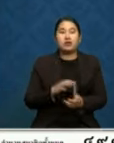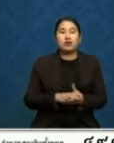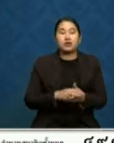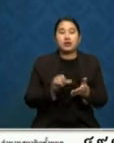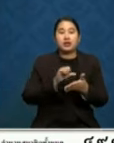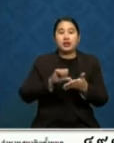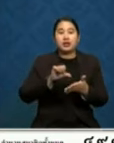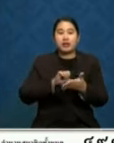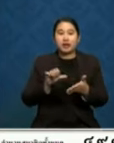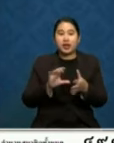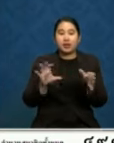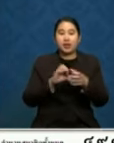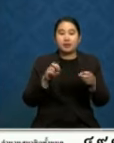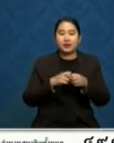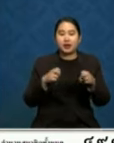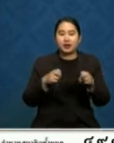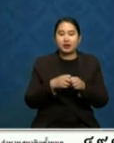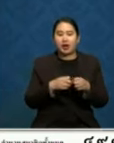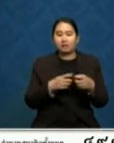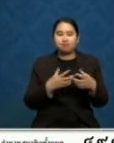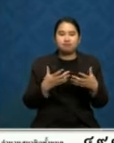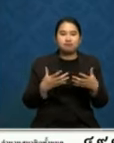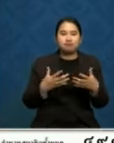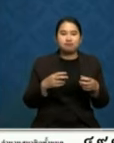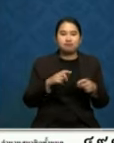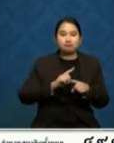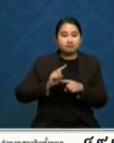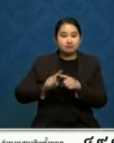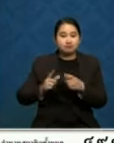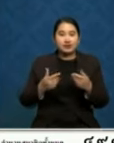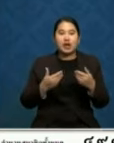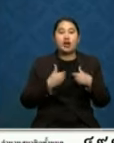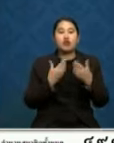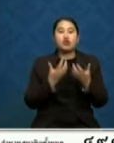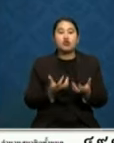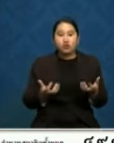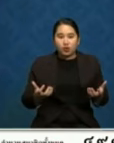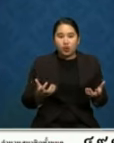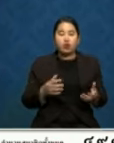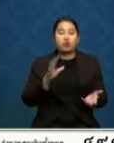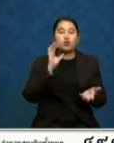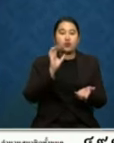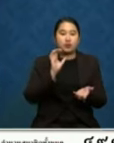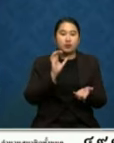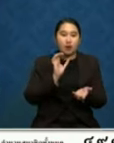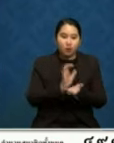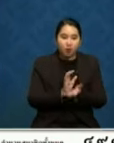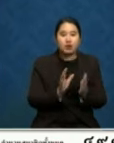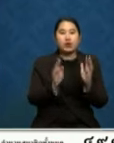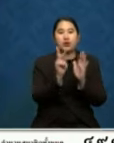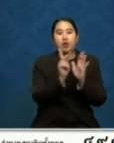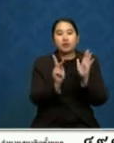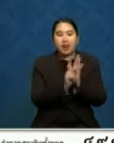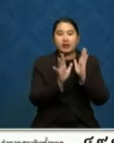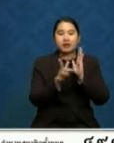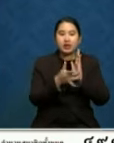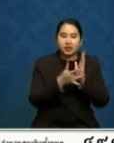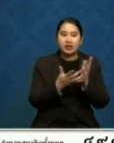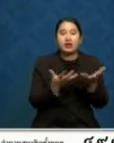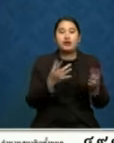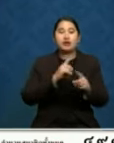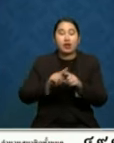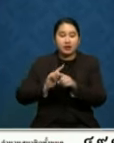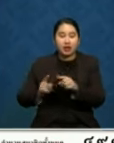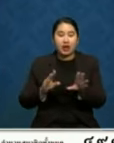องของความขาดแคลนต่างๆแก้เรื่องของที่อาวุธทางกฎหมายก็ตามเทคโนโลยีก็ตามที่มีไม่ครบเนี่ย